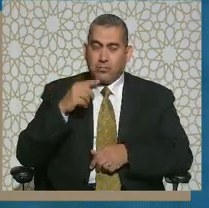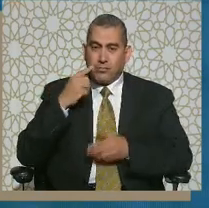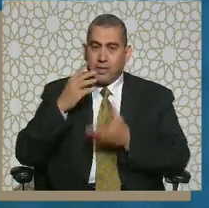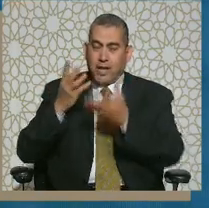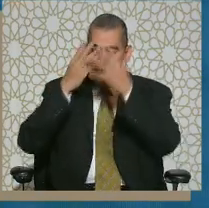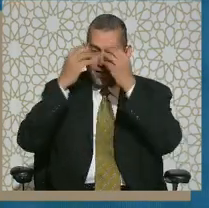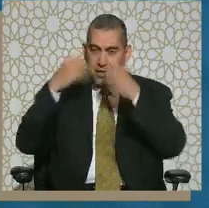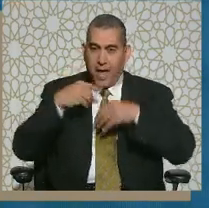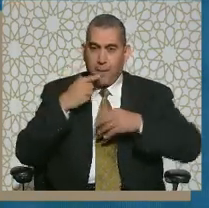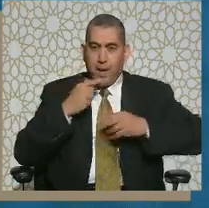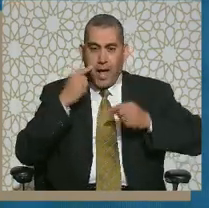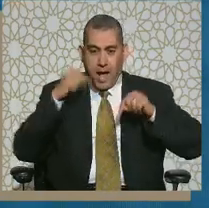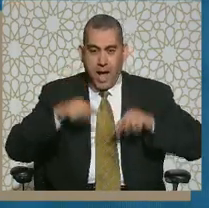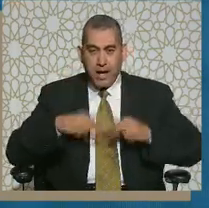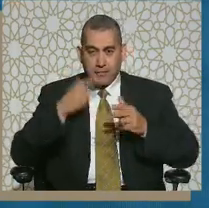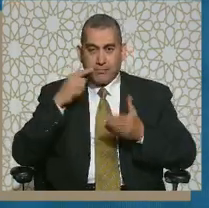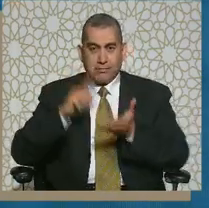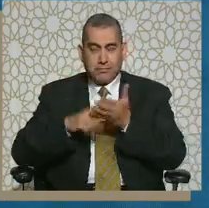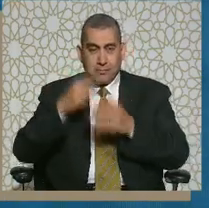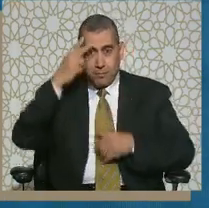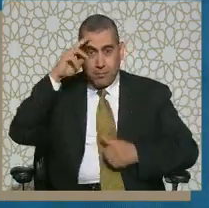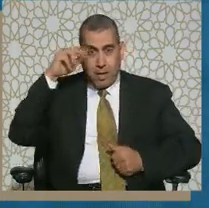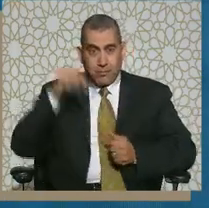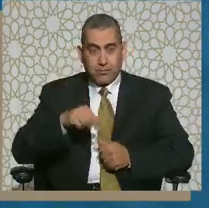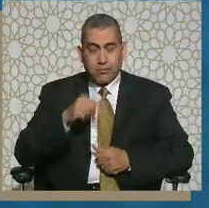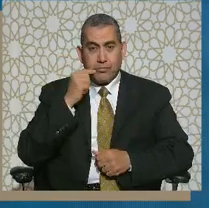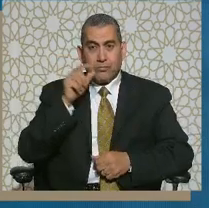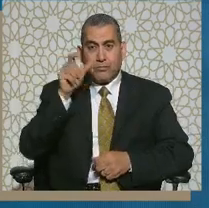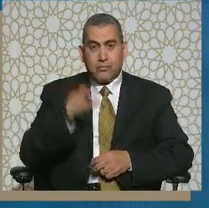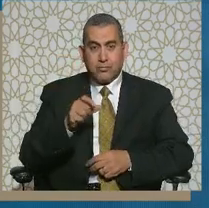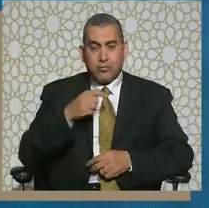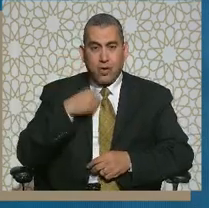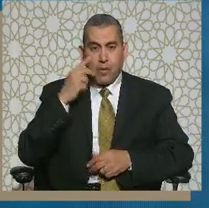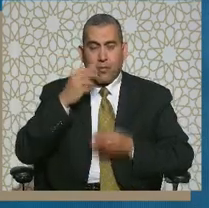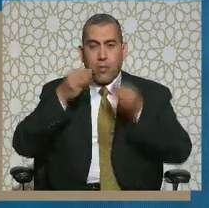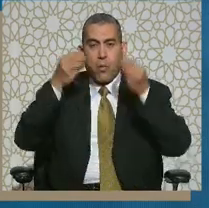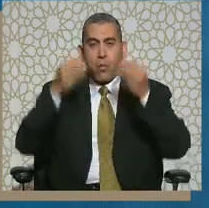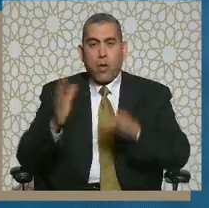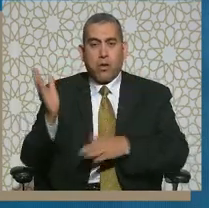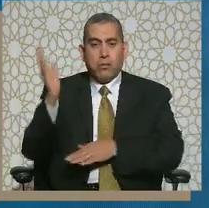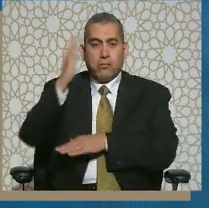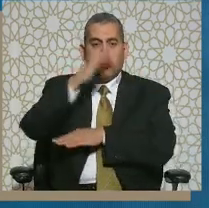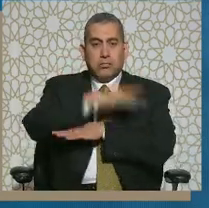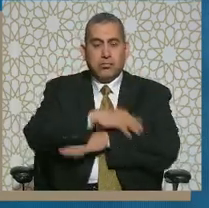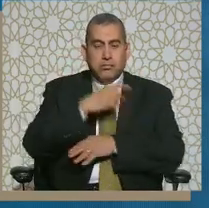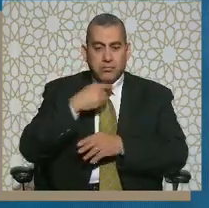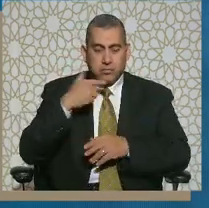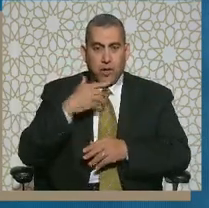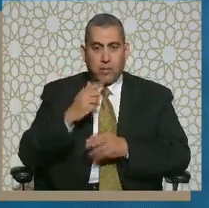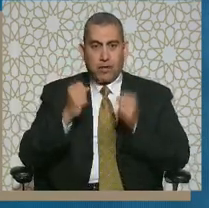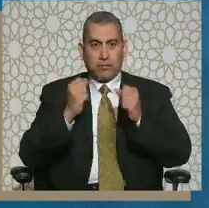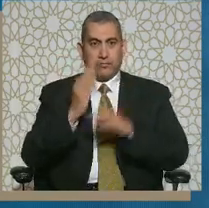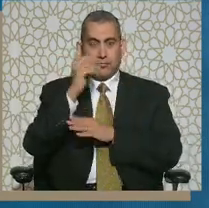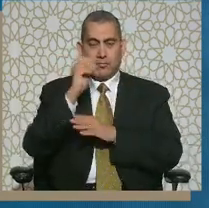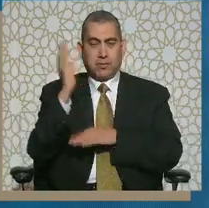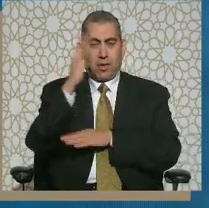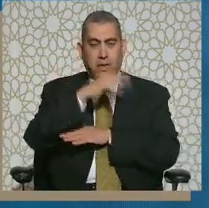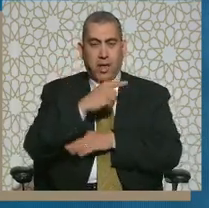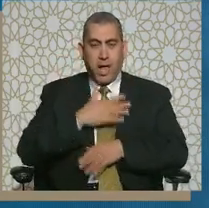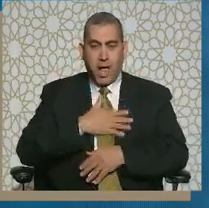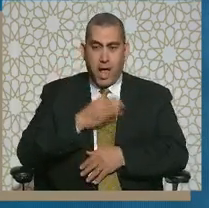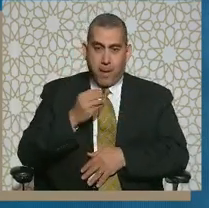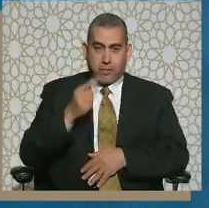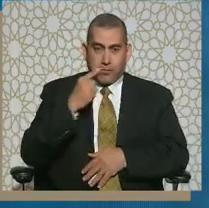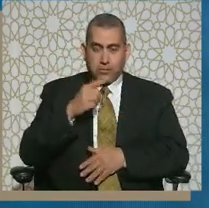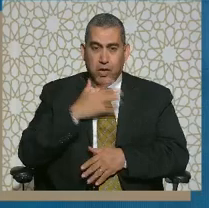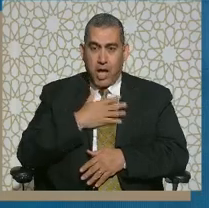في حياتنا وده معناه ان واحد بيهدم نفسه هدم ذاتي اسوا حاجه ممكن تعملها في حبيب ليك ان